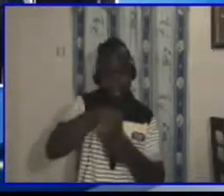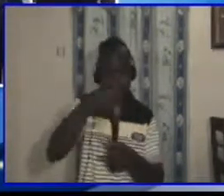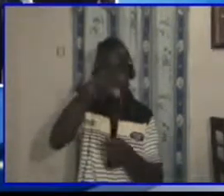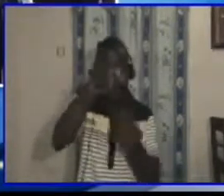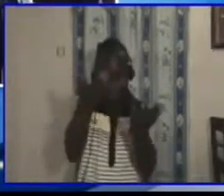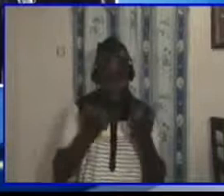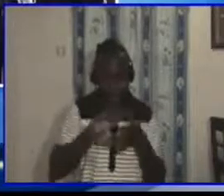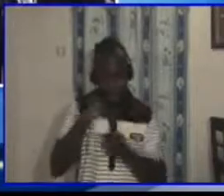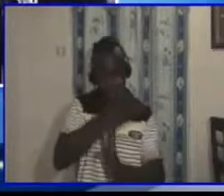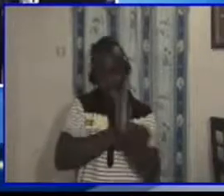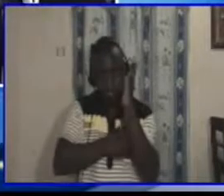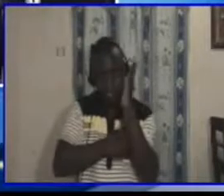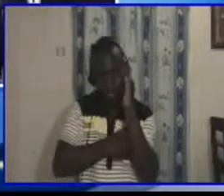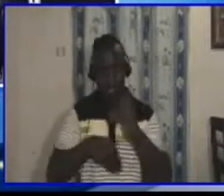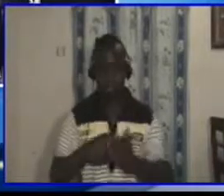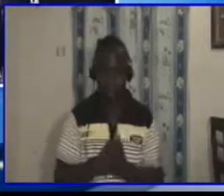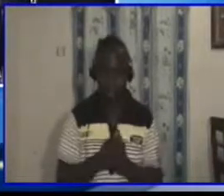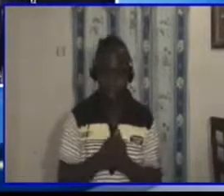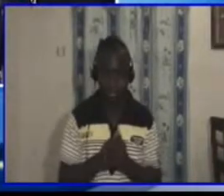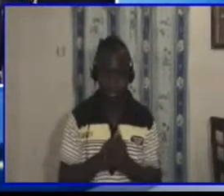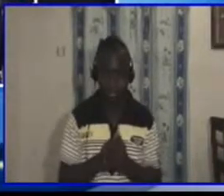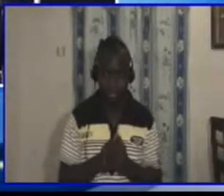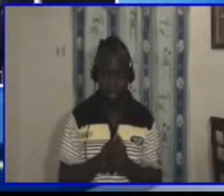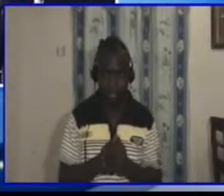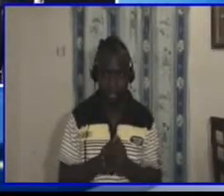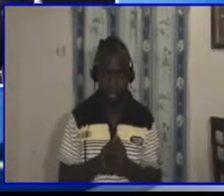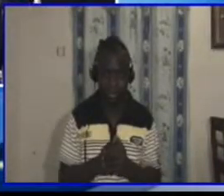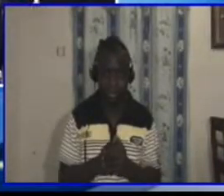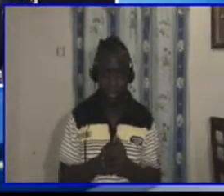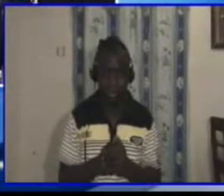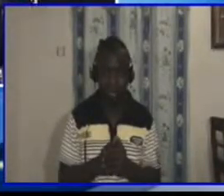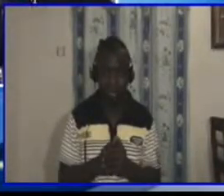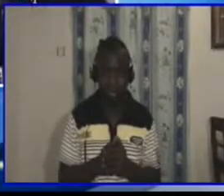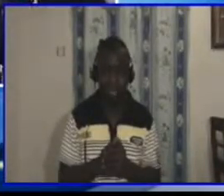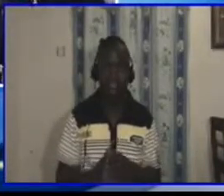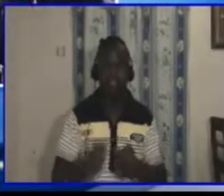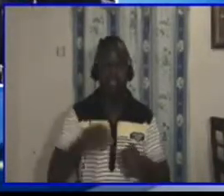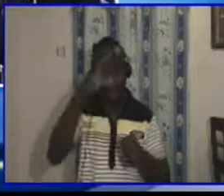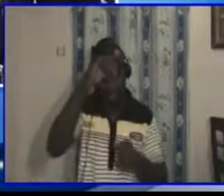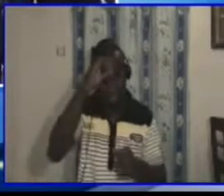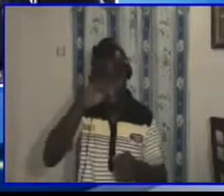e per riportarvi nella volontà di dio